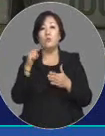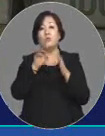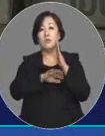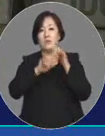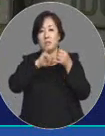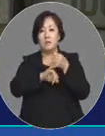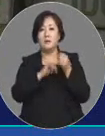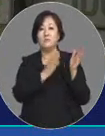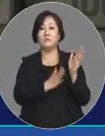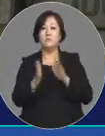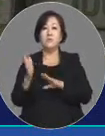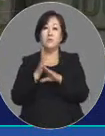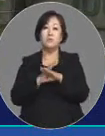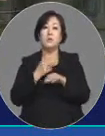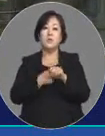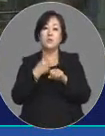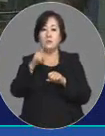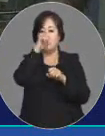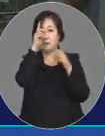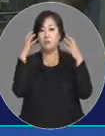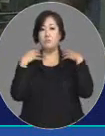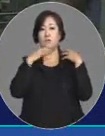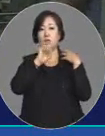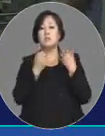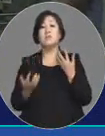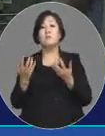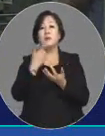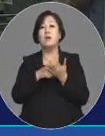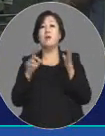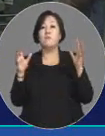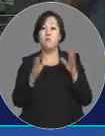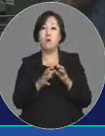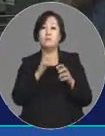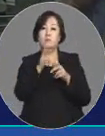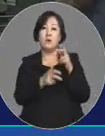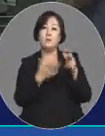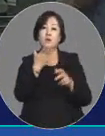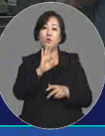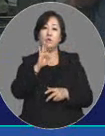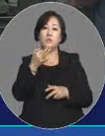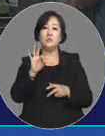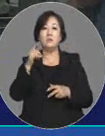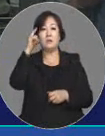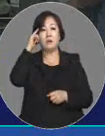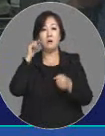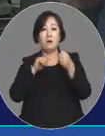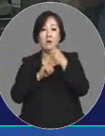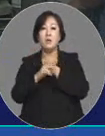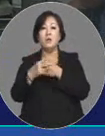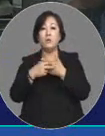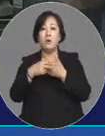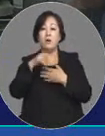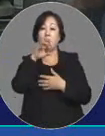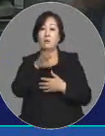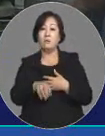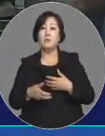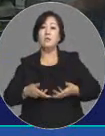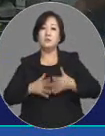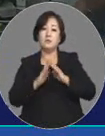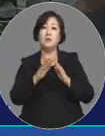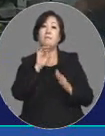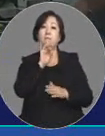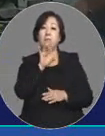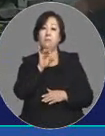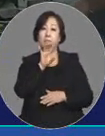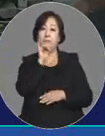15개 가운데 내년도 정부 예산안에 반영된 사업은 유니스트 의과학원 설립이 유일합니다. 이영남